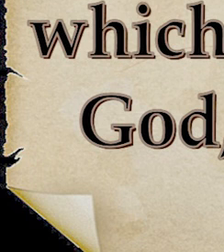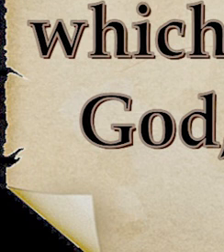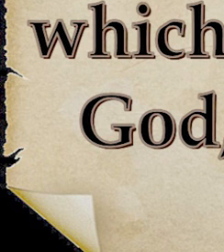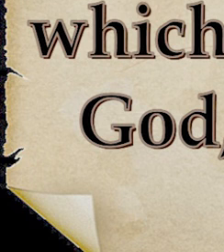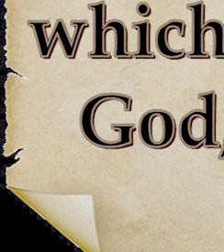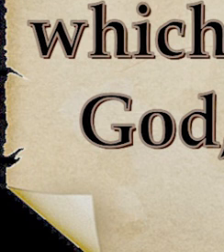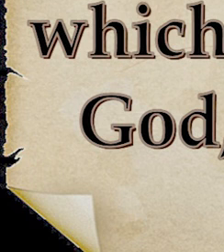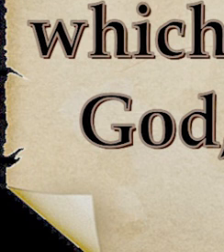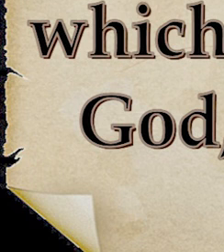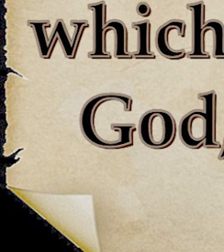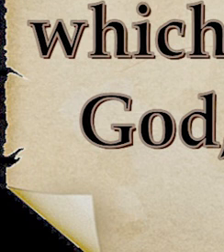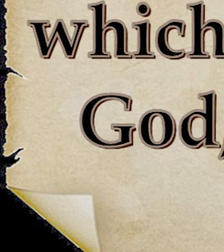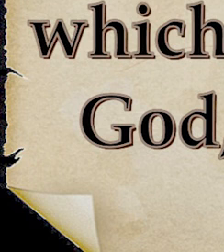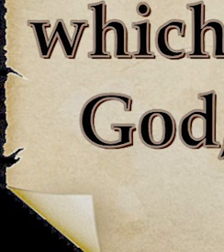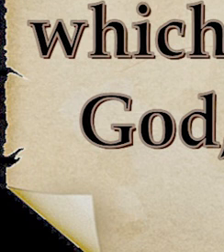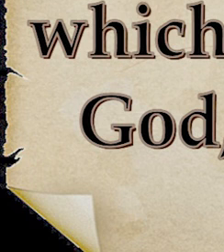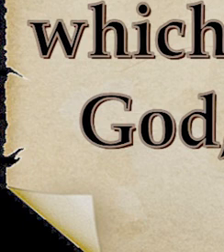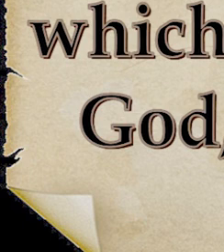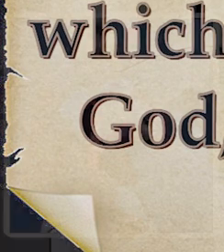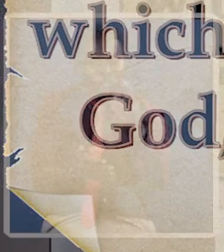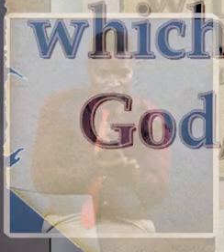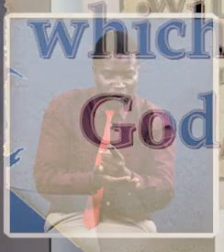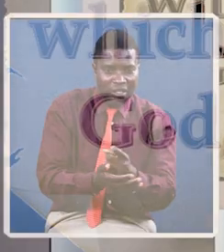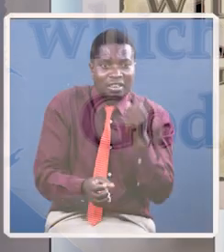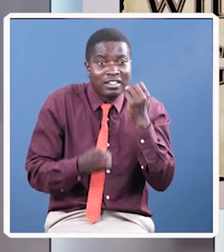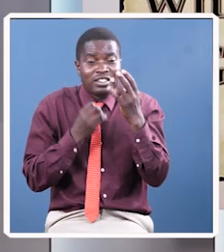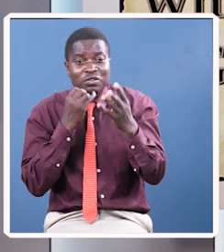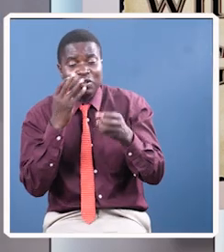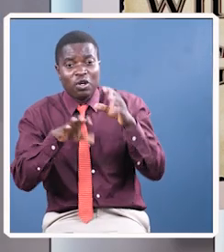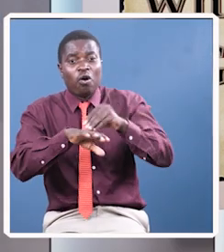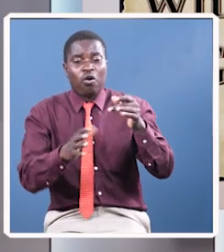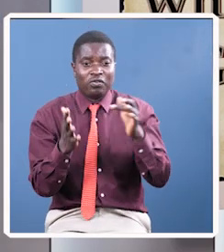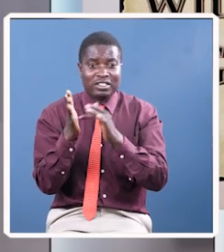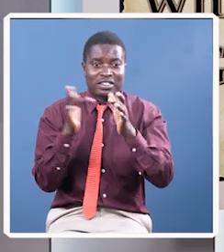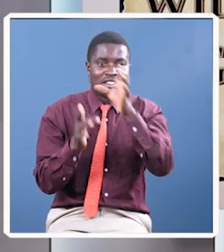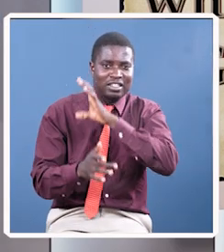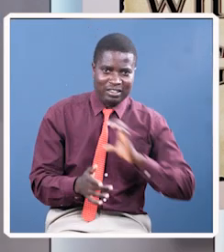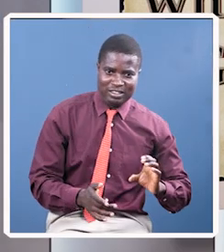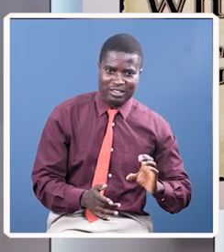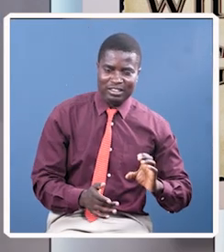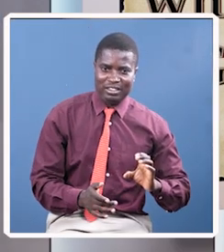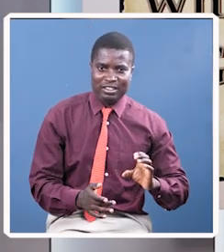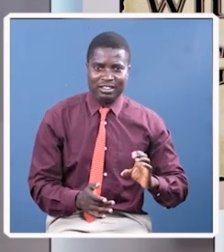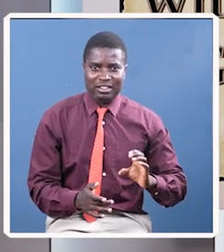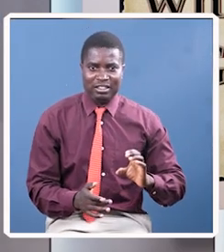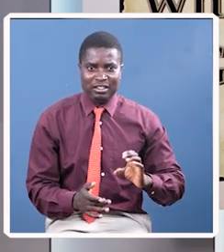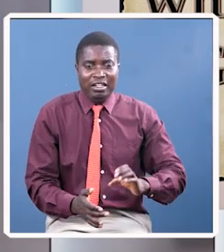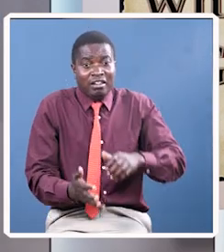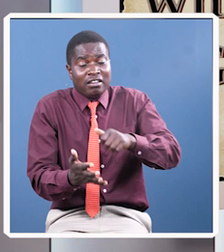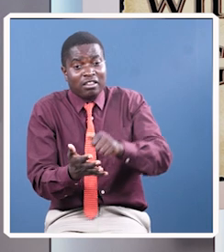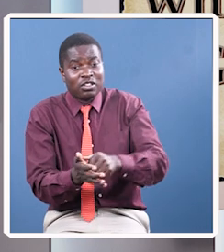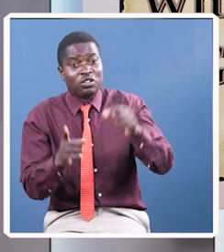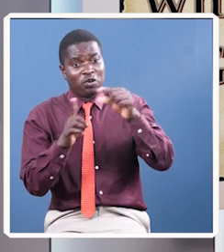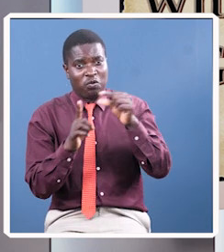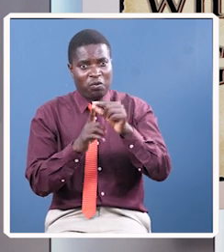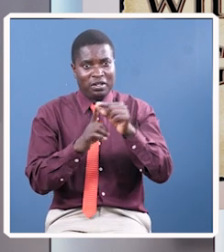vanochengeta murayiro yamwari uye vachibata kupupura kwa Jesu. They have the testimony of Jesus. That way dire